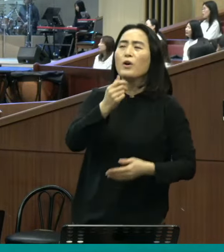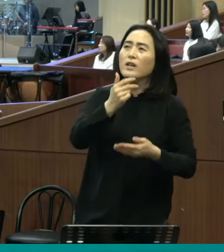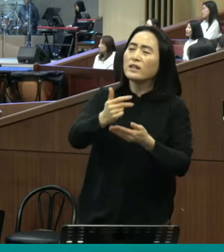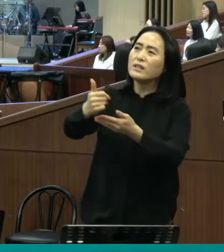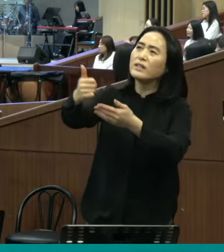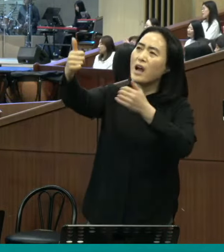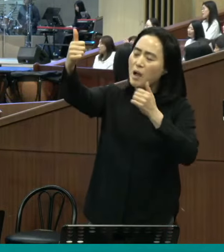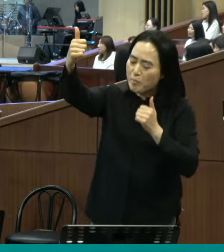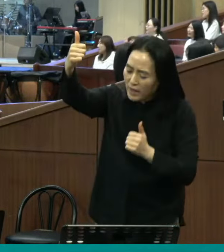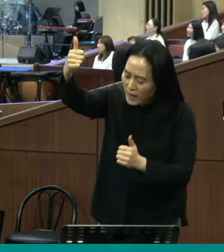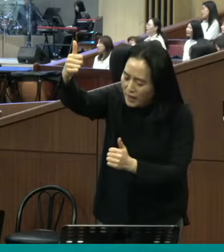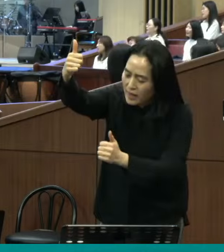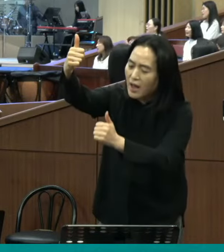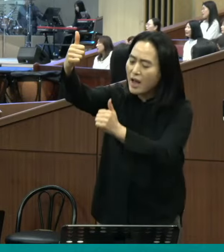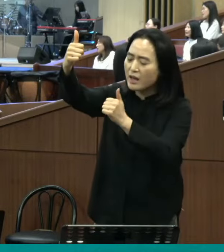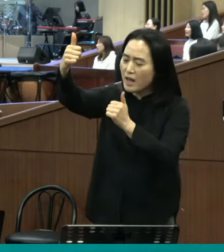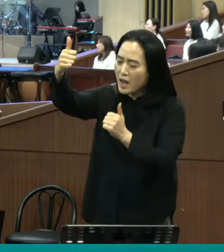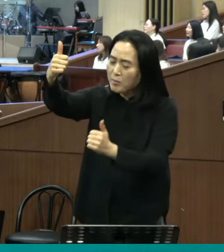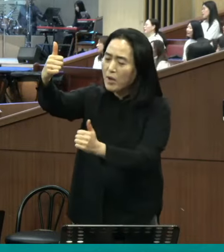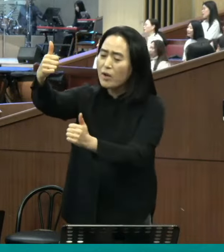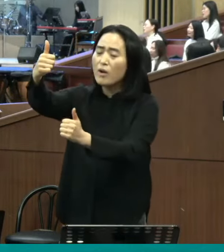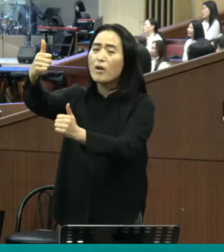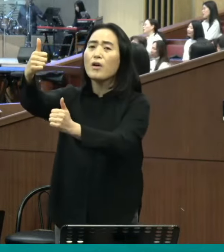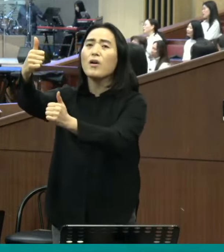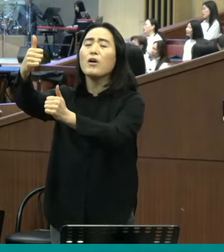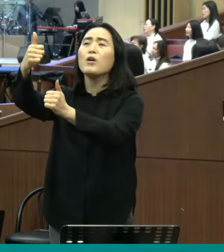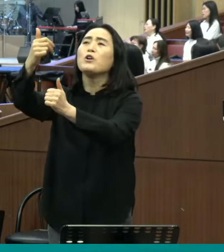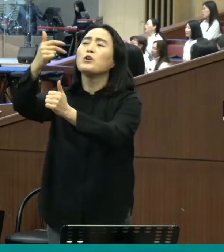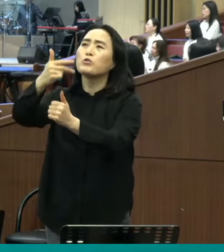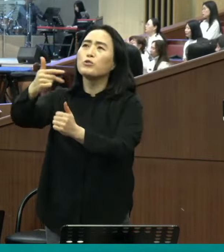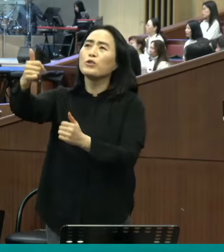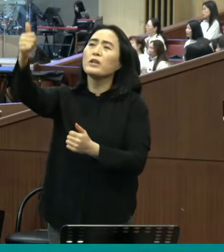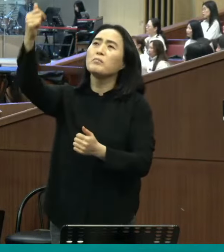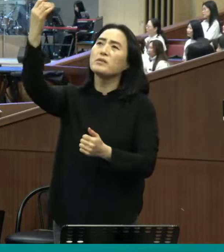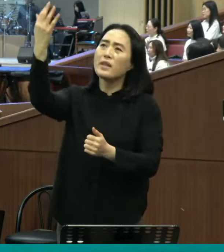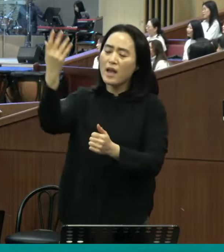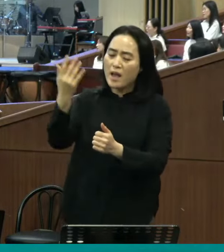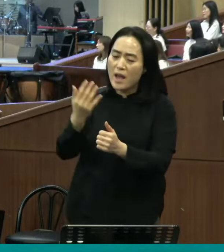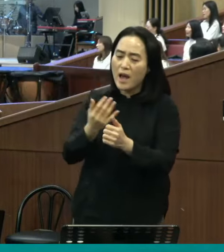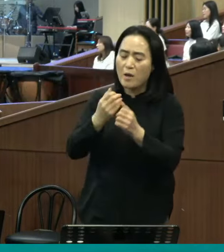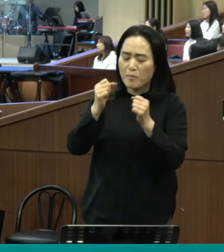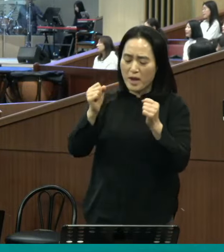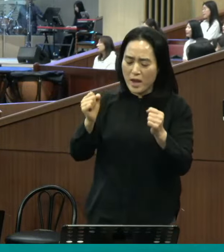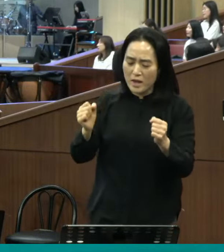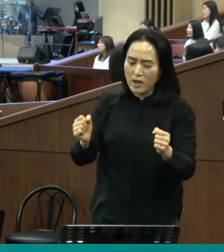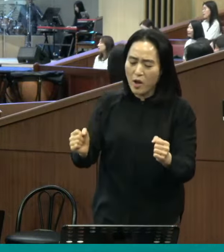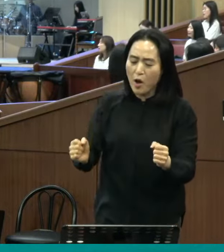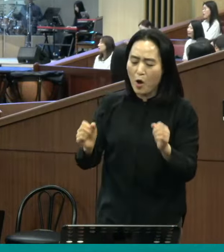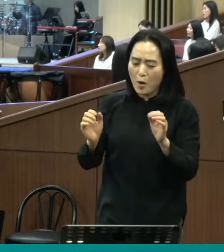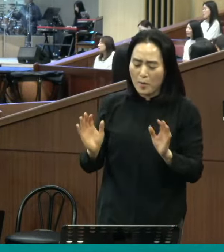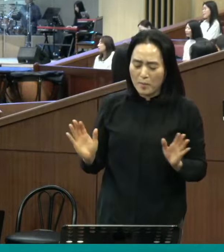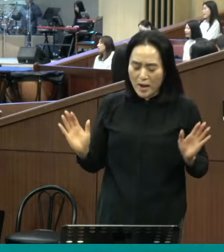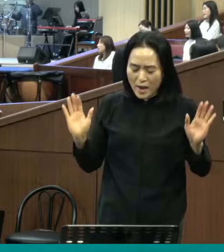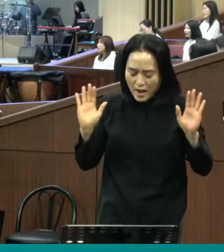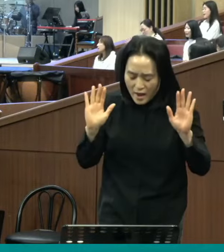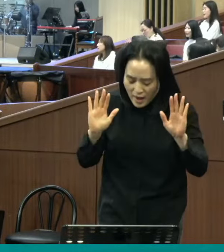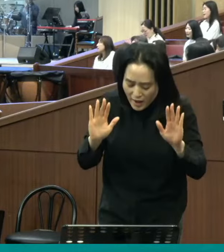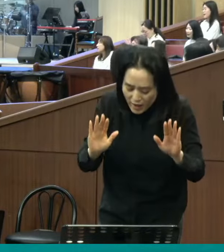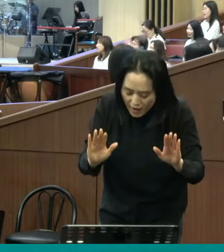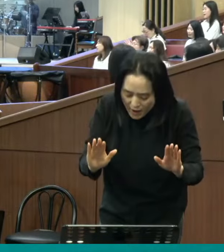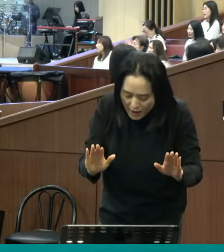그 앞에 나가며 주 임재 앞에